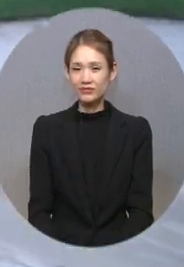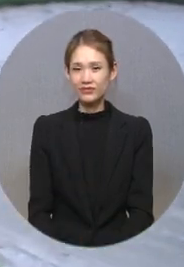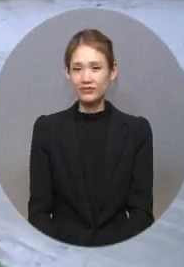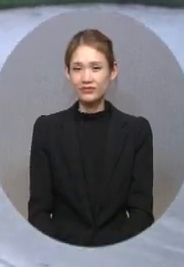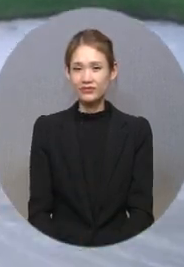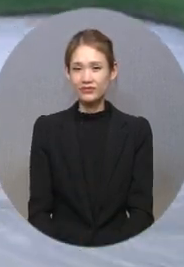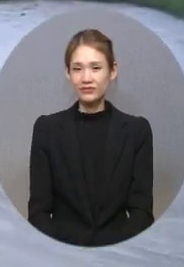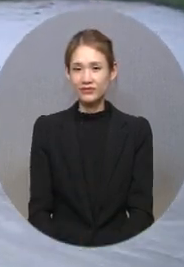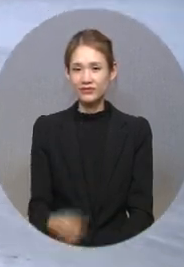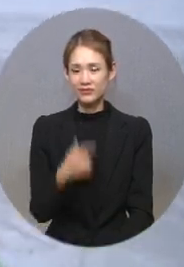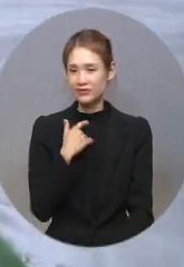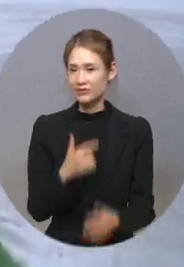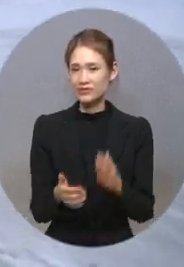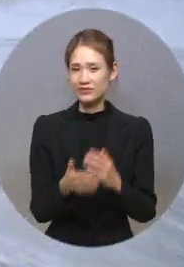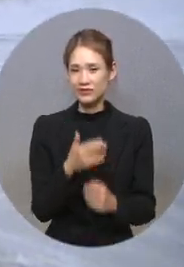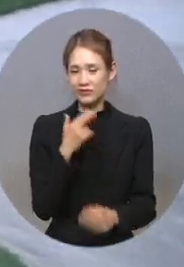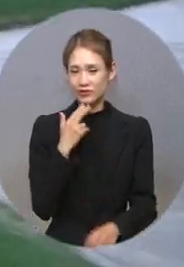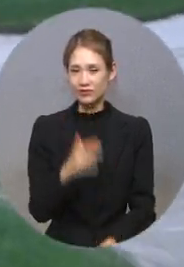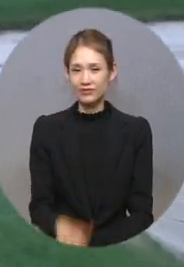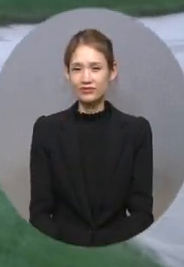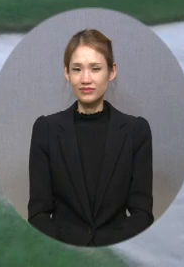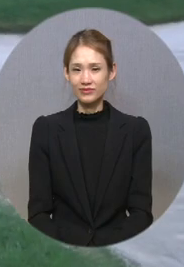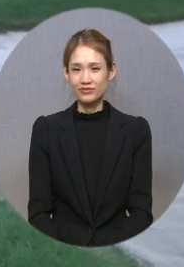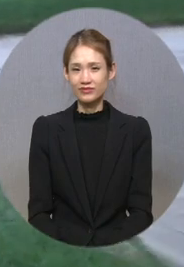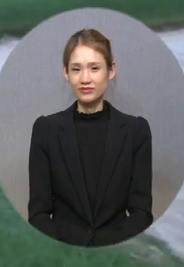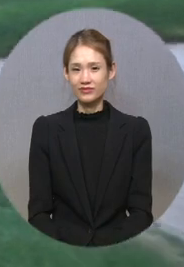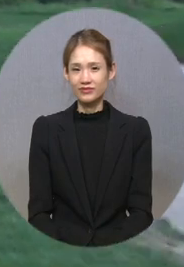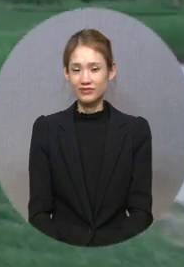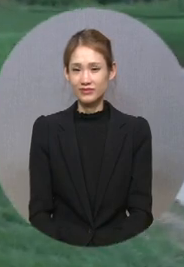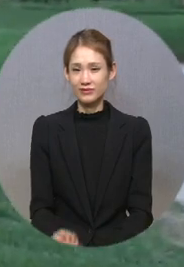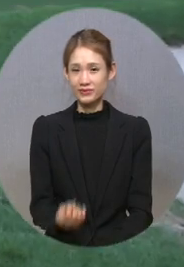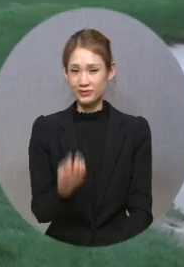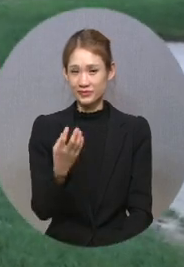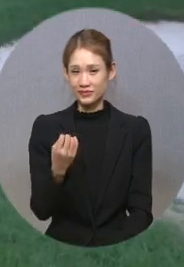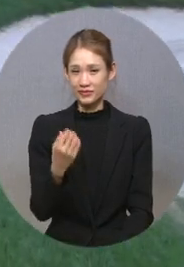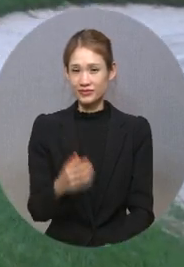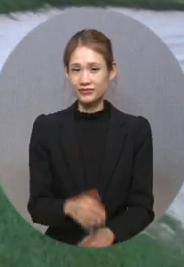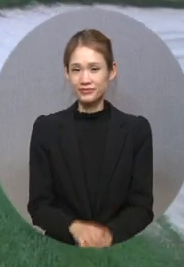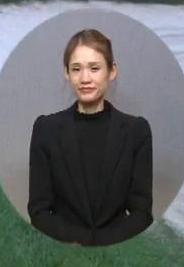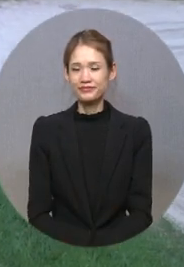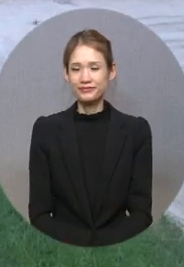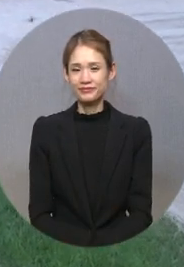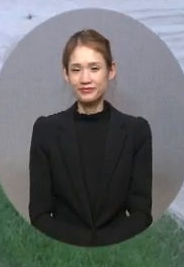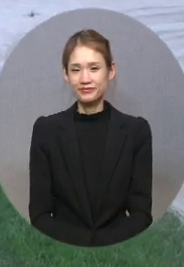나 한 번도 안 쳐봤어 심지어. 우리 떠요. 볼 떠요? 판도 낮게 떠요.